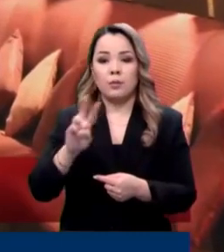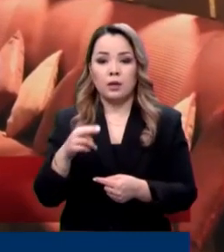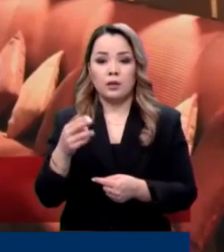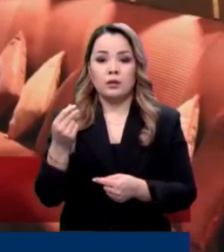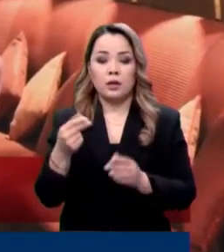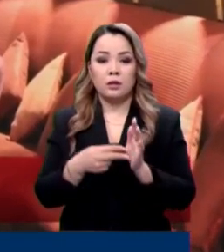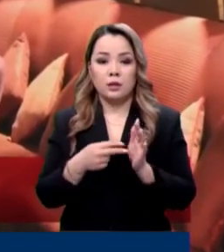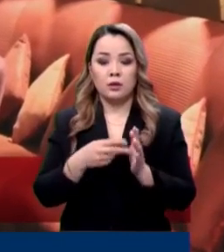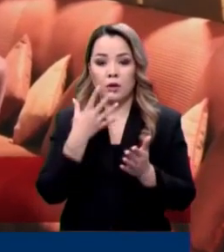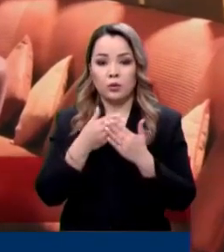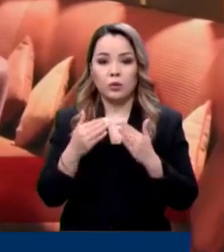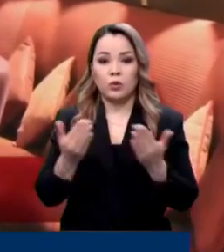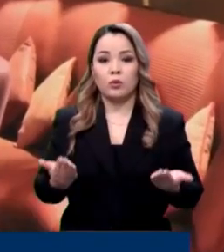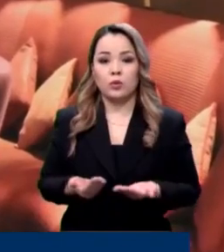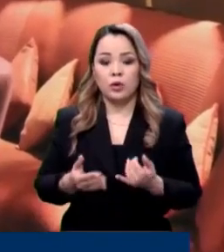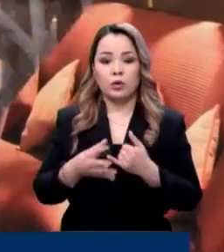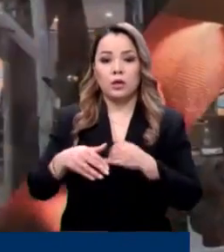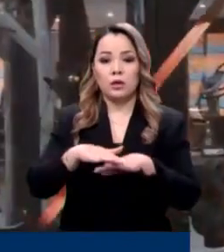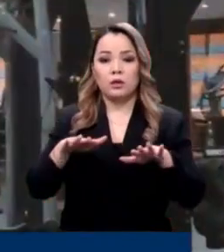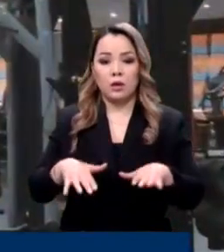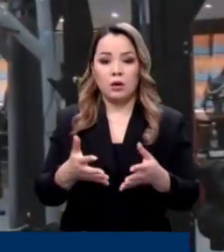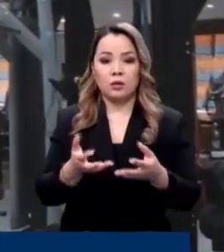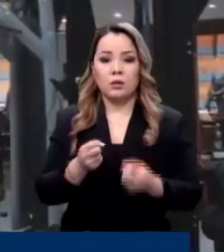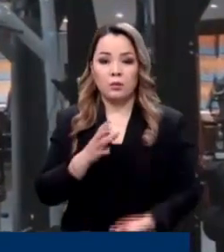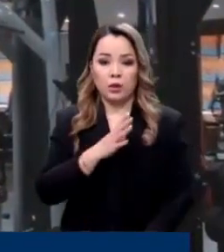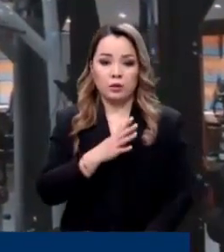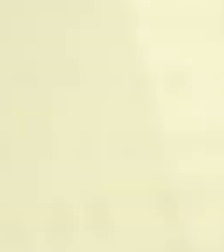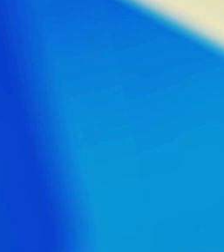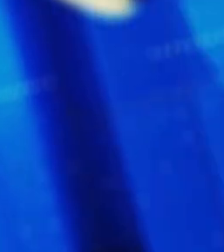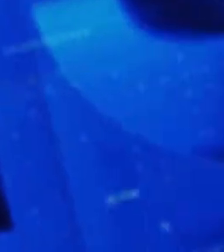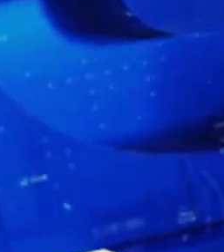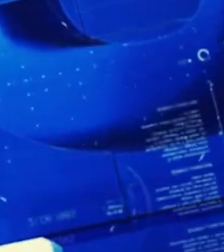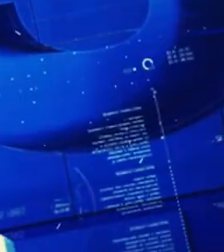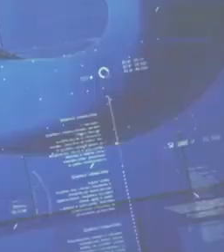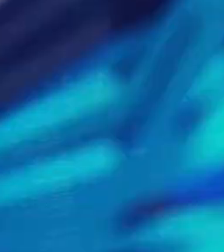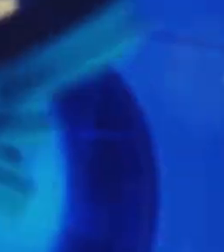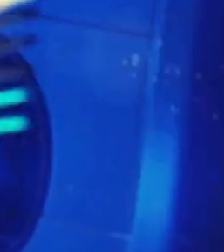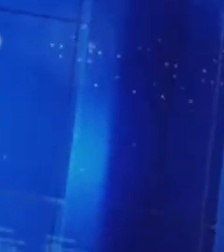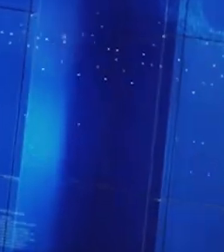теңге болатын элиталық тұрғын үй мен жер телімін алған. Thank you.